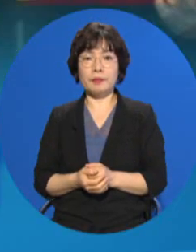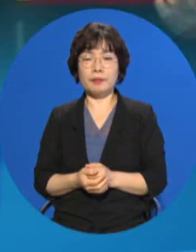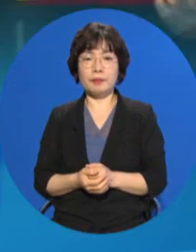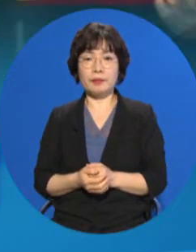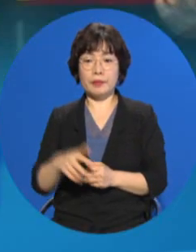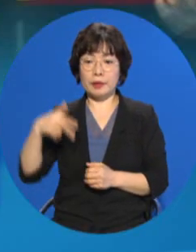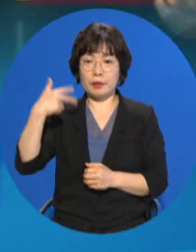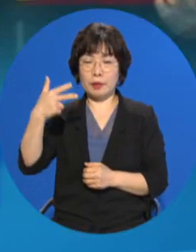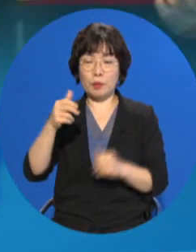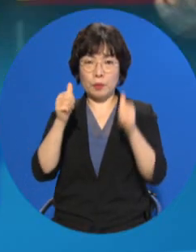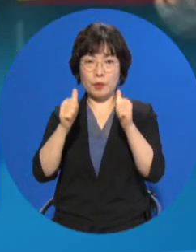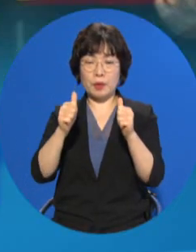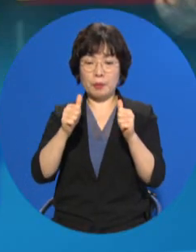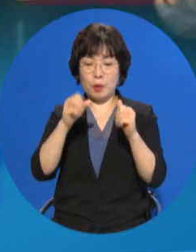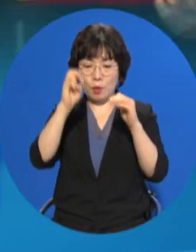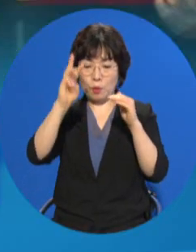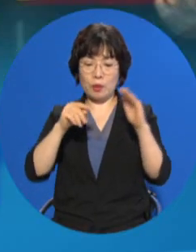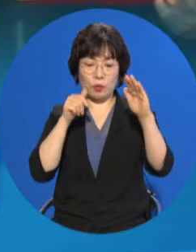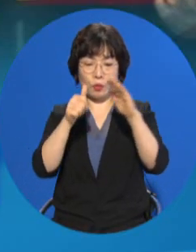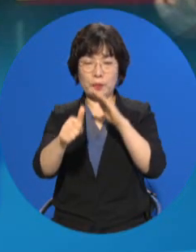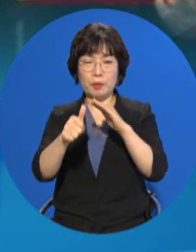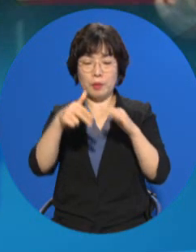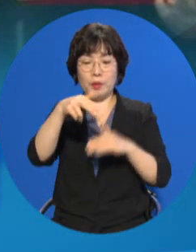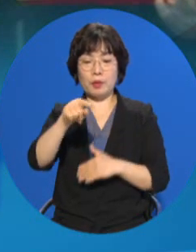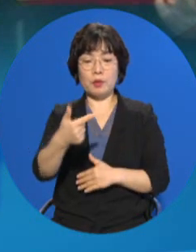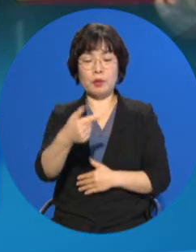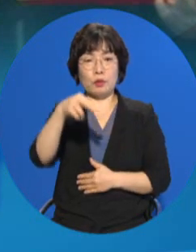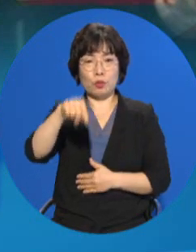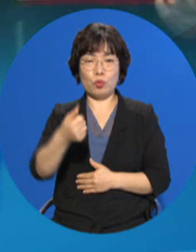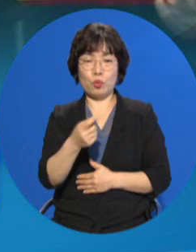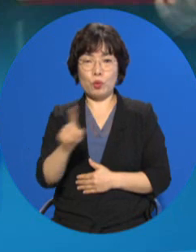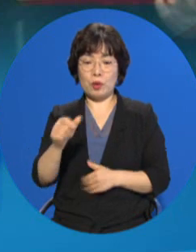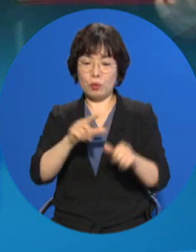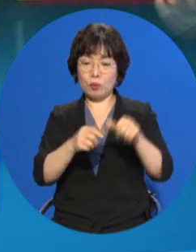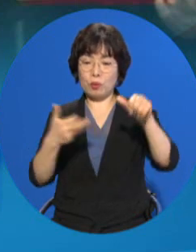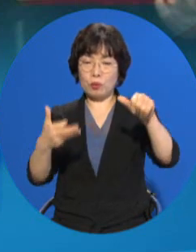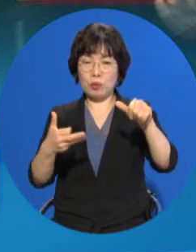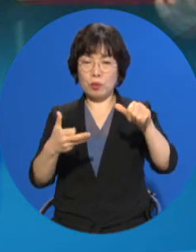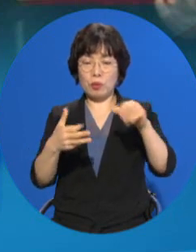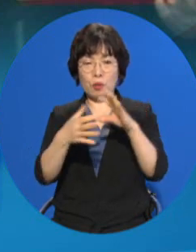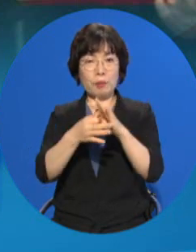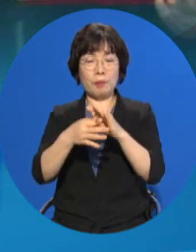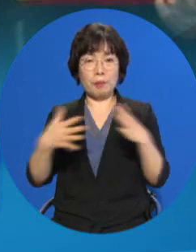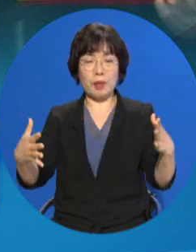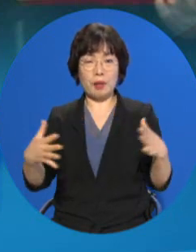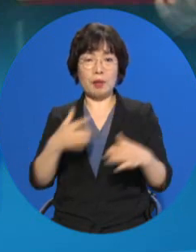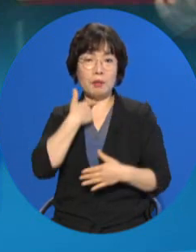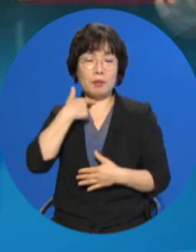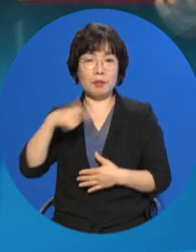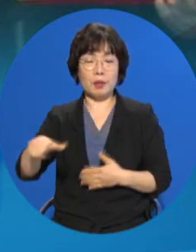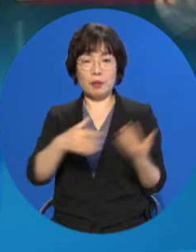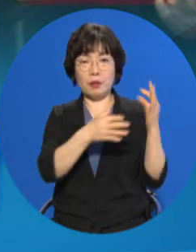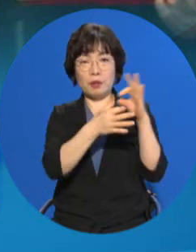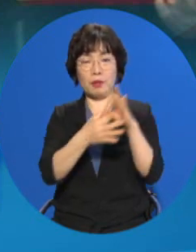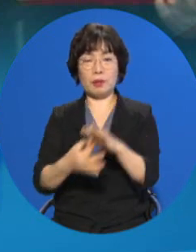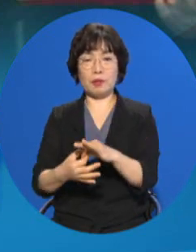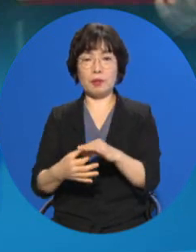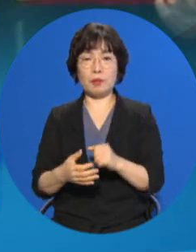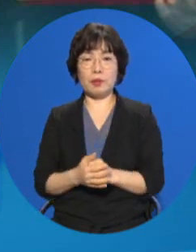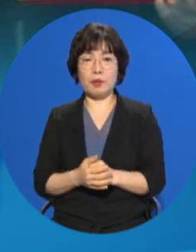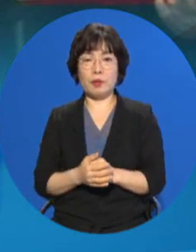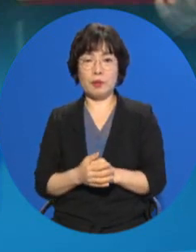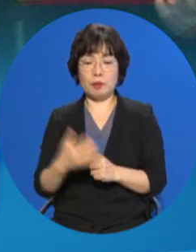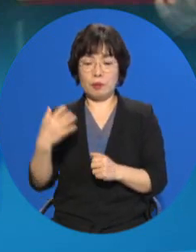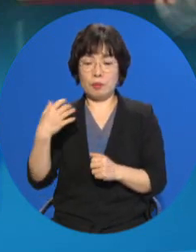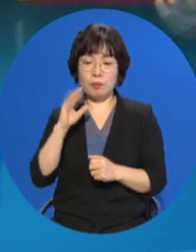네, 다음 주에 재판을 받으러 광주에 오는 전두환은 5.18과의 관련성을 계속 부인하고 있는데요. 하지만 전 씨가 집권